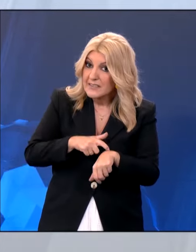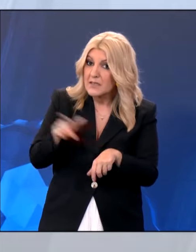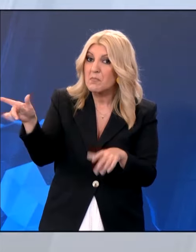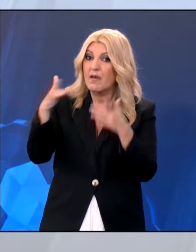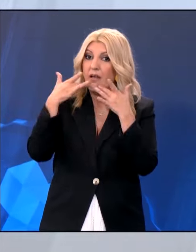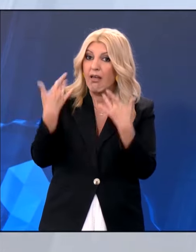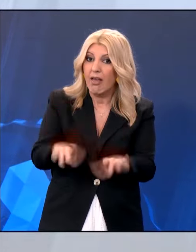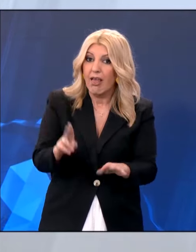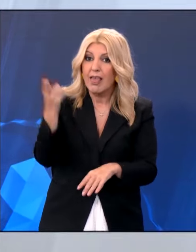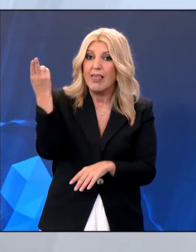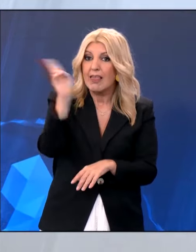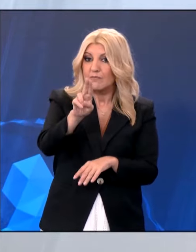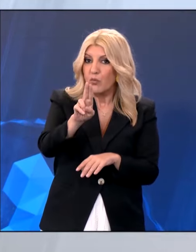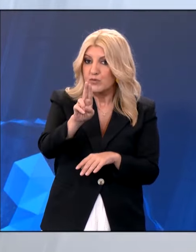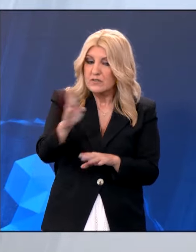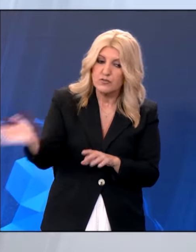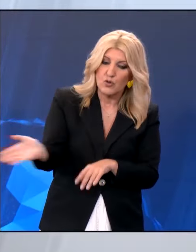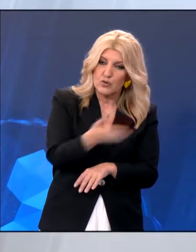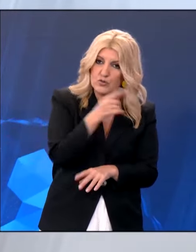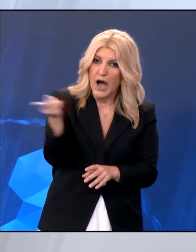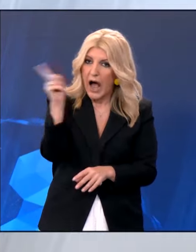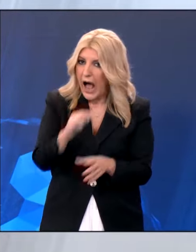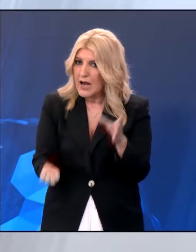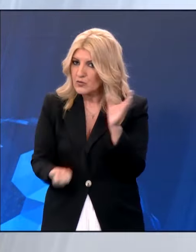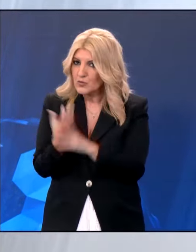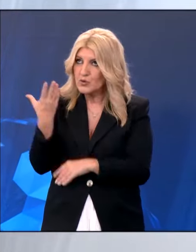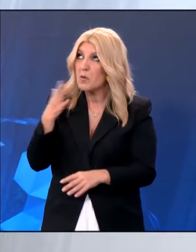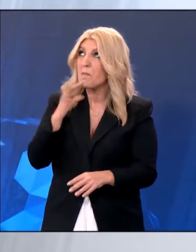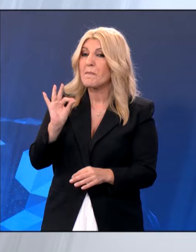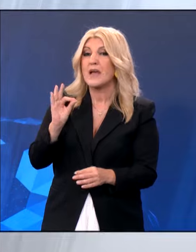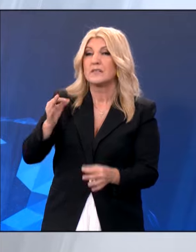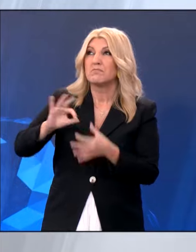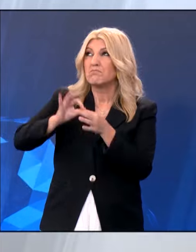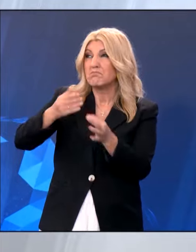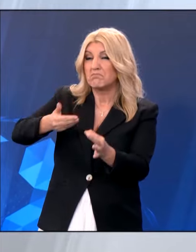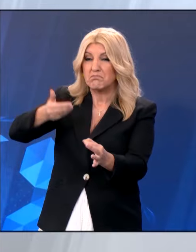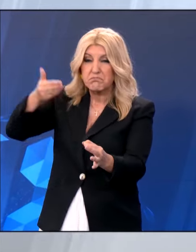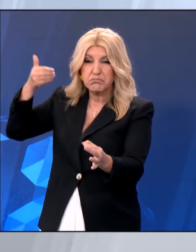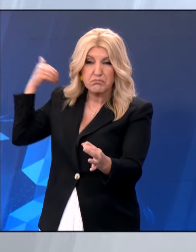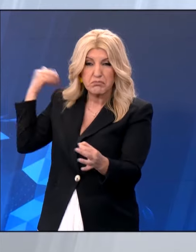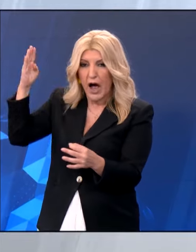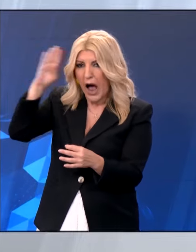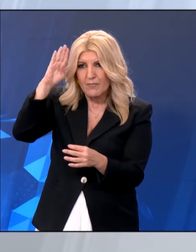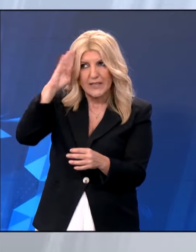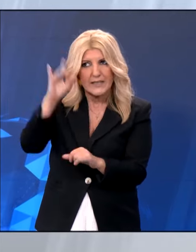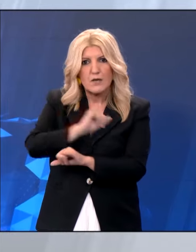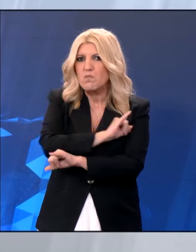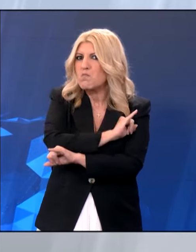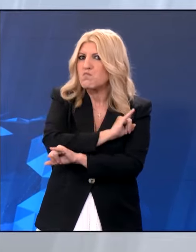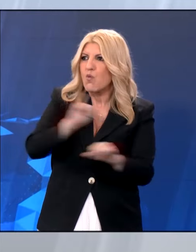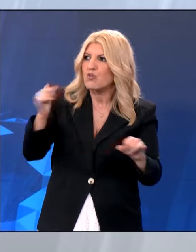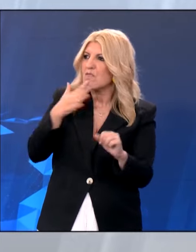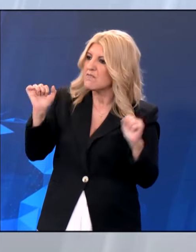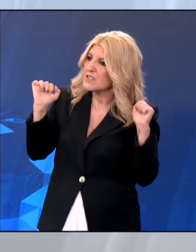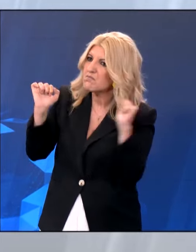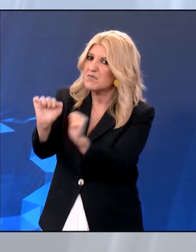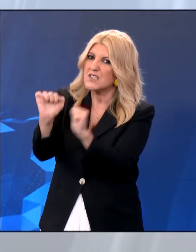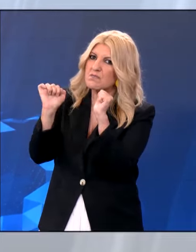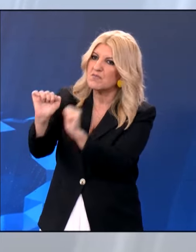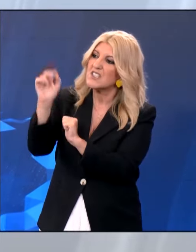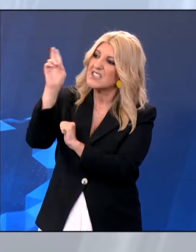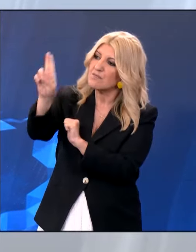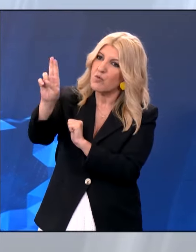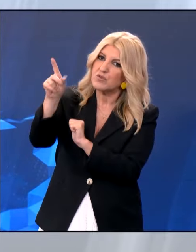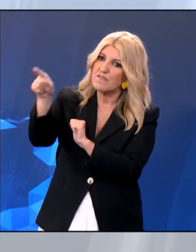στην ιστορία των Ηνωμένων Πολιτειών κάποιο κόμμα δεν προσπάθησε να αναγκάσει έναν υποψήφιο για τις προεδρικές εκλογές να παραιτηθεί από